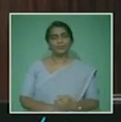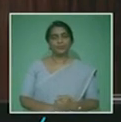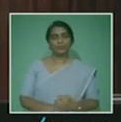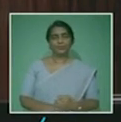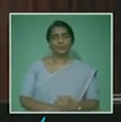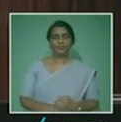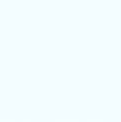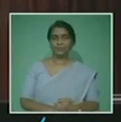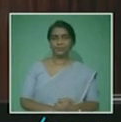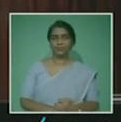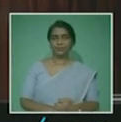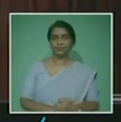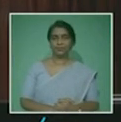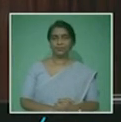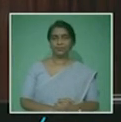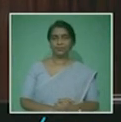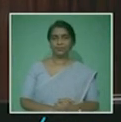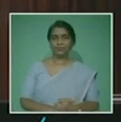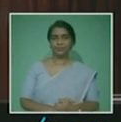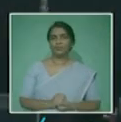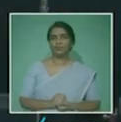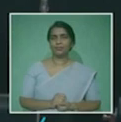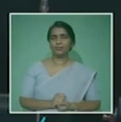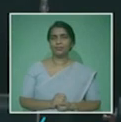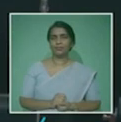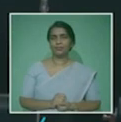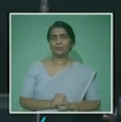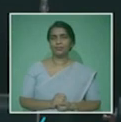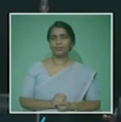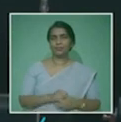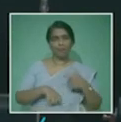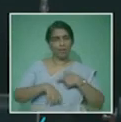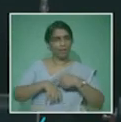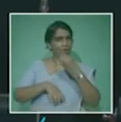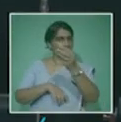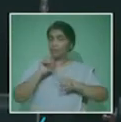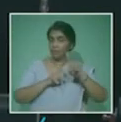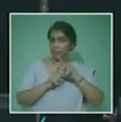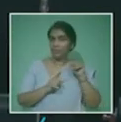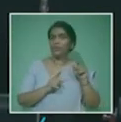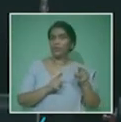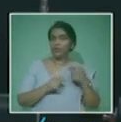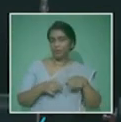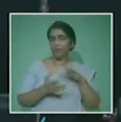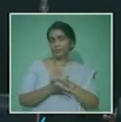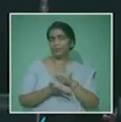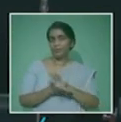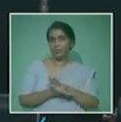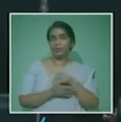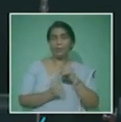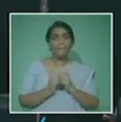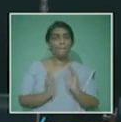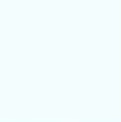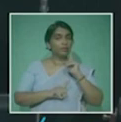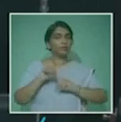හරි අලි සබ්රි මැතිතුමා කතා මගේ වෙලාවෙන් ගන්න එපා මට කතා කරන්න තියෙන මට අද සන්තෝෂයි අපි ආරම්භ කරපු